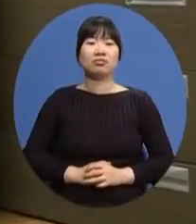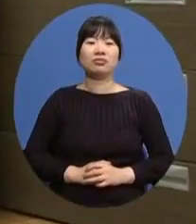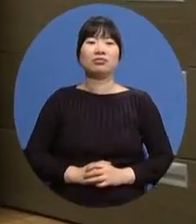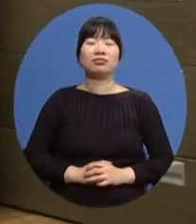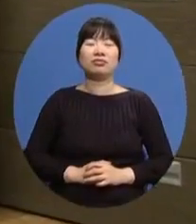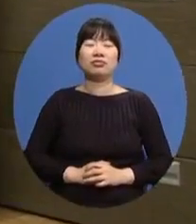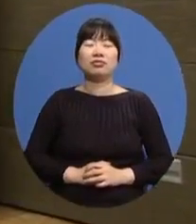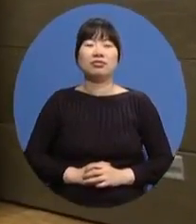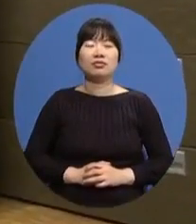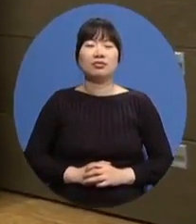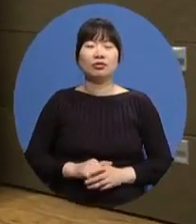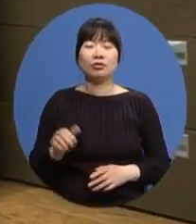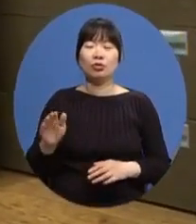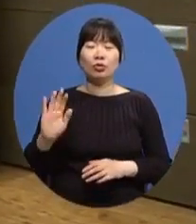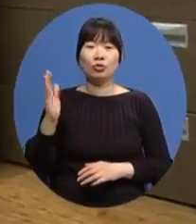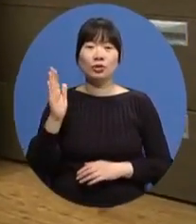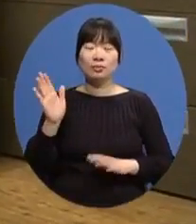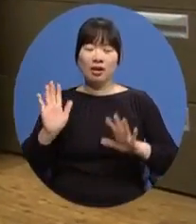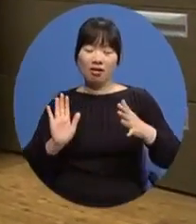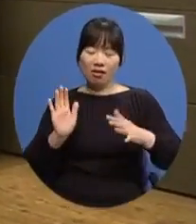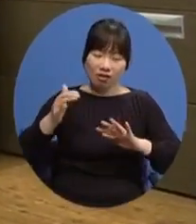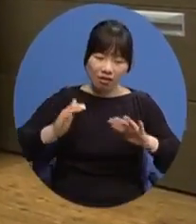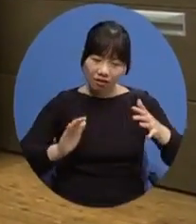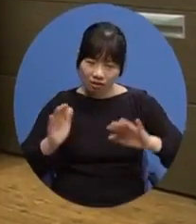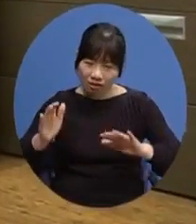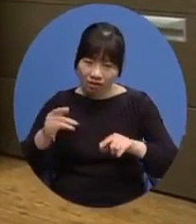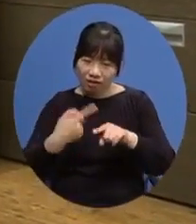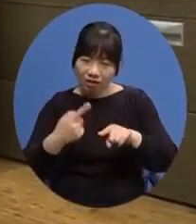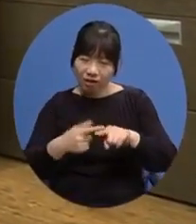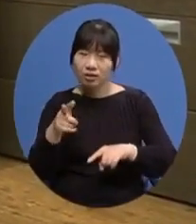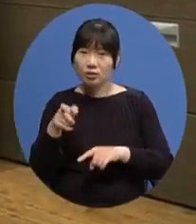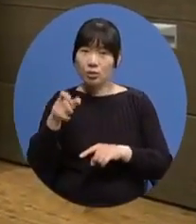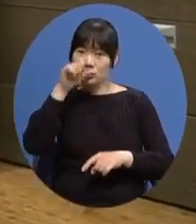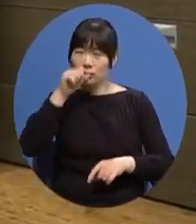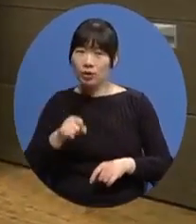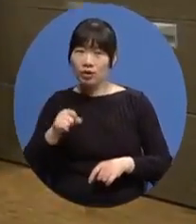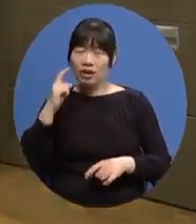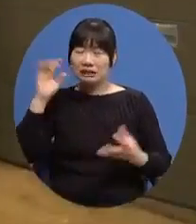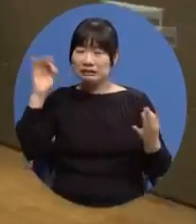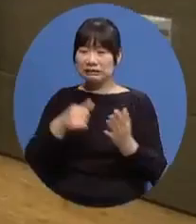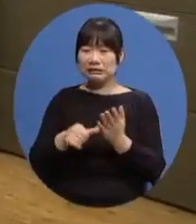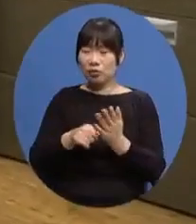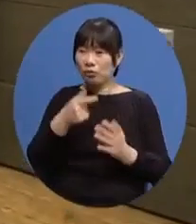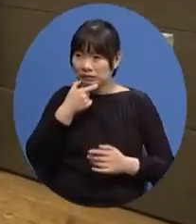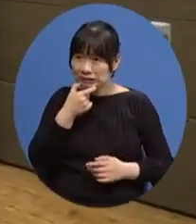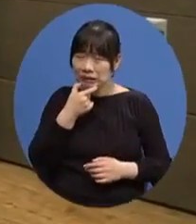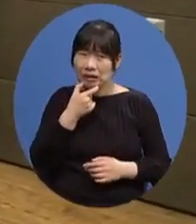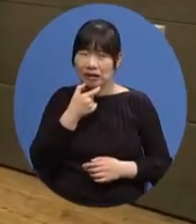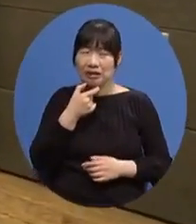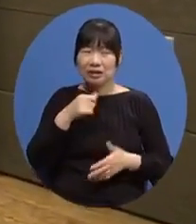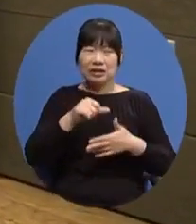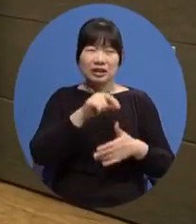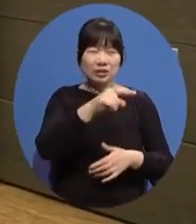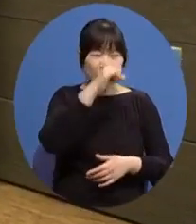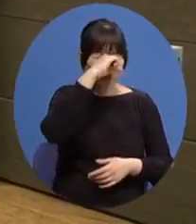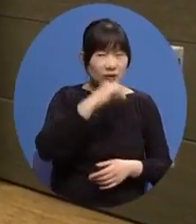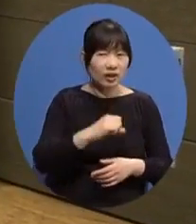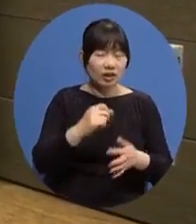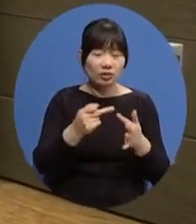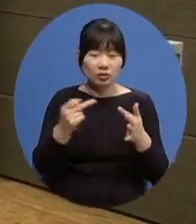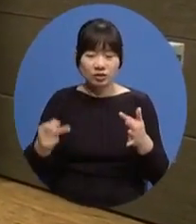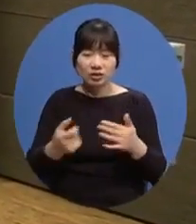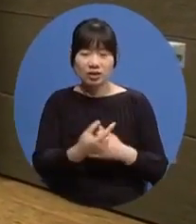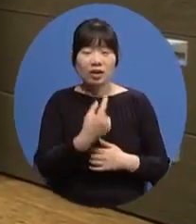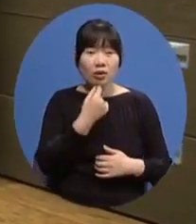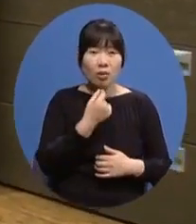너는 요즘에 로봇만 좋아하네? 칼이나 총? 인형은 싫어? 건우가 이런 거 좋아하니까 동현이도 이런 것만